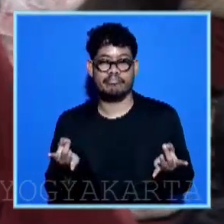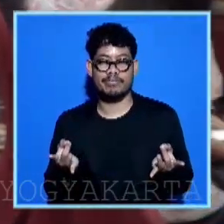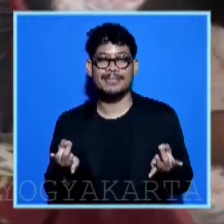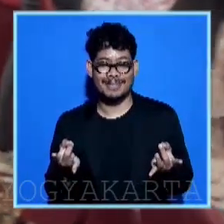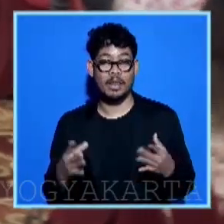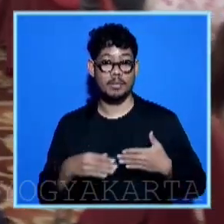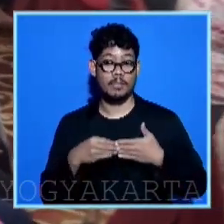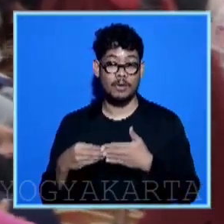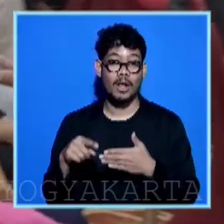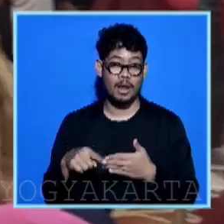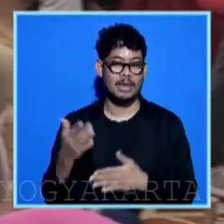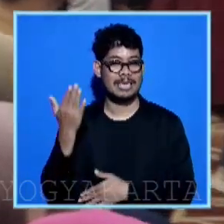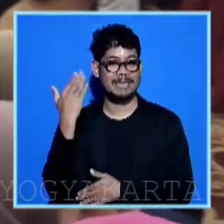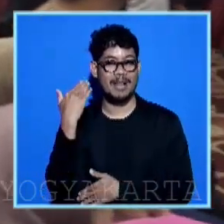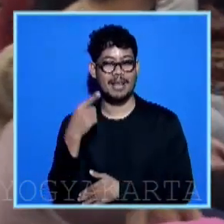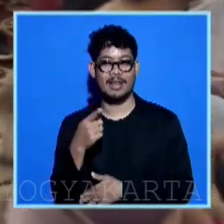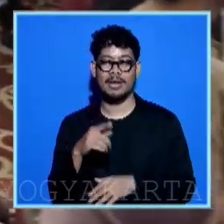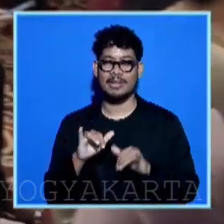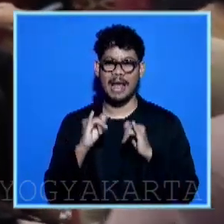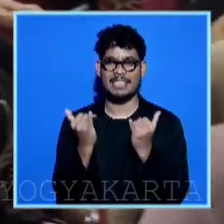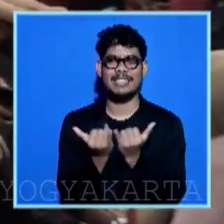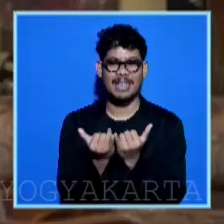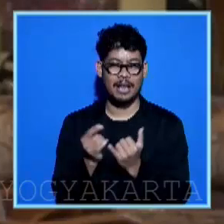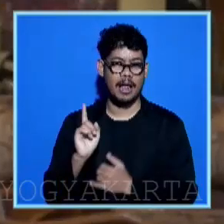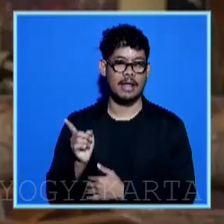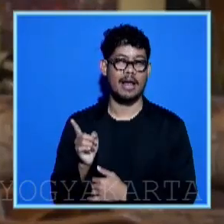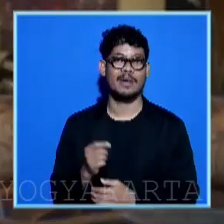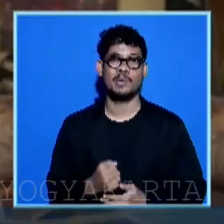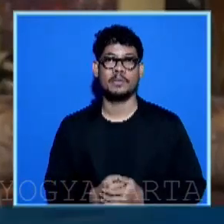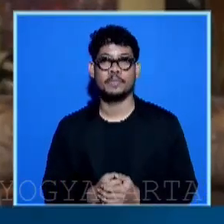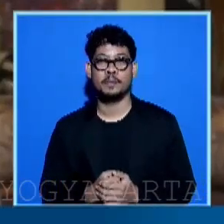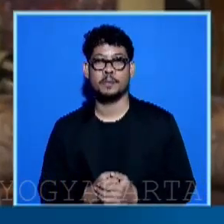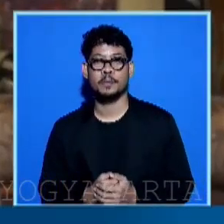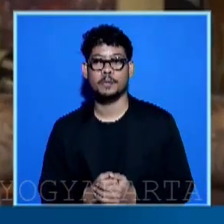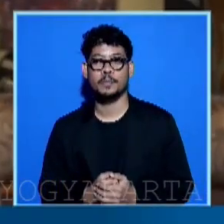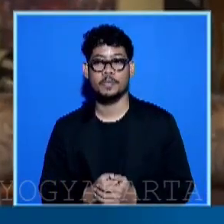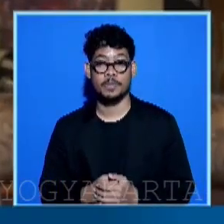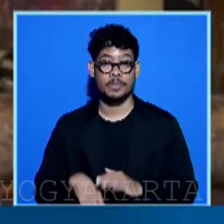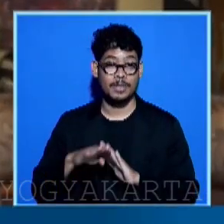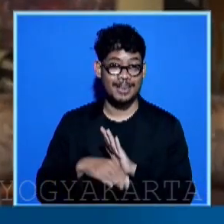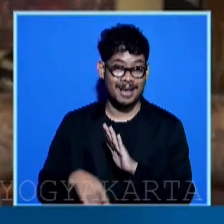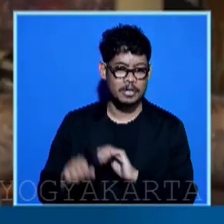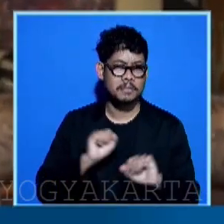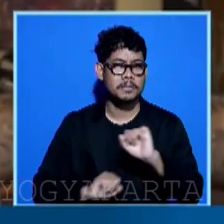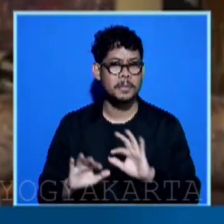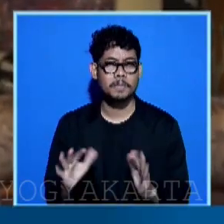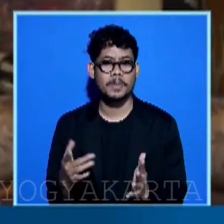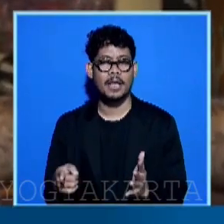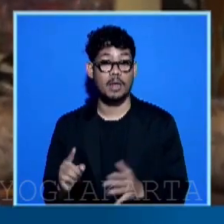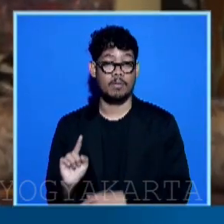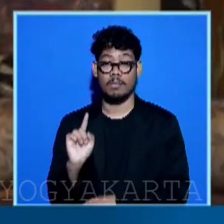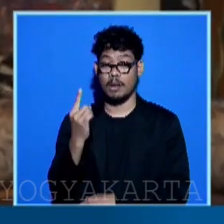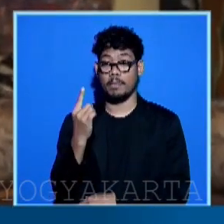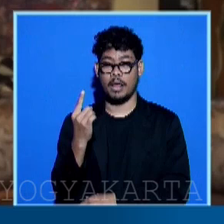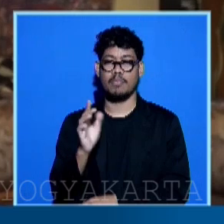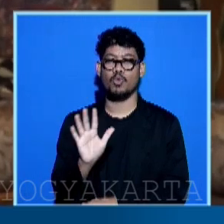Kadin DIY bersama Yayasan Anan asram acara ini kita lakukan tidak pertama kali Tetapi